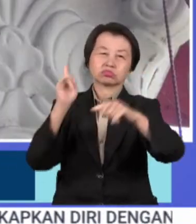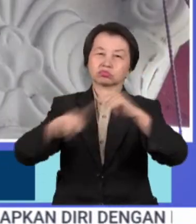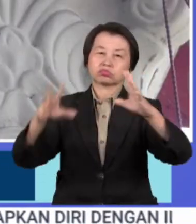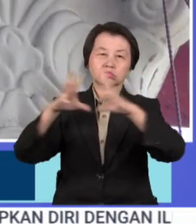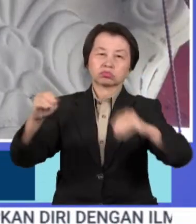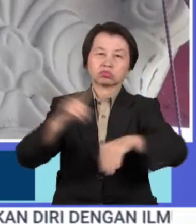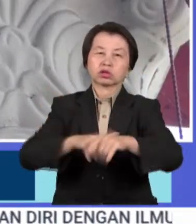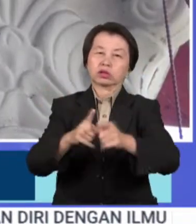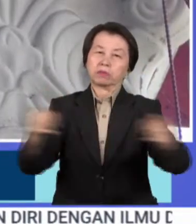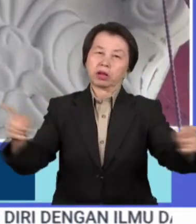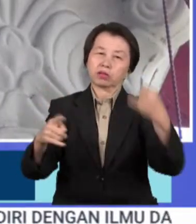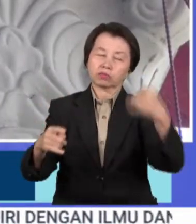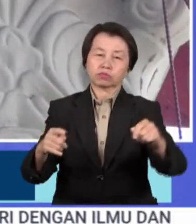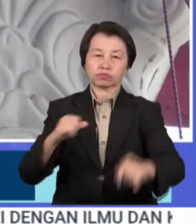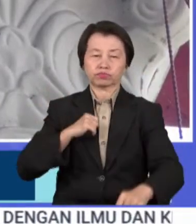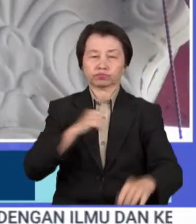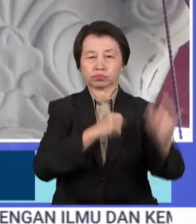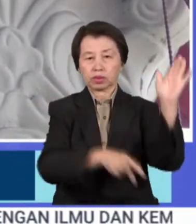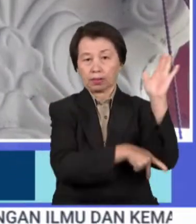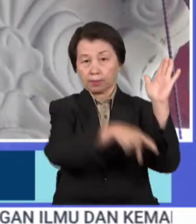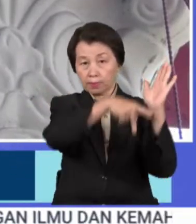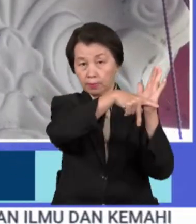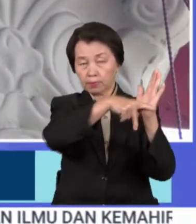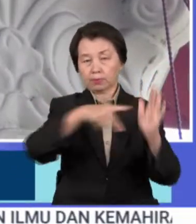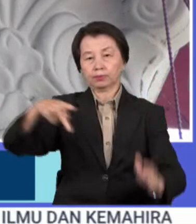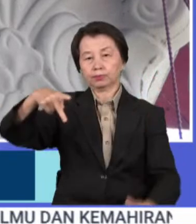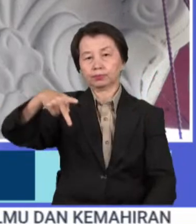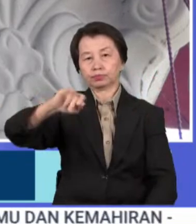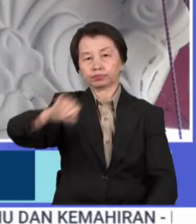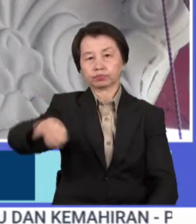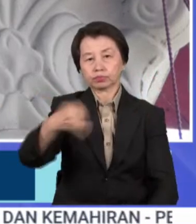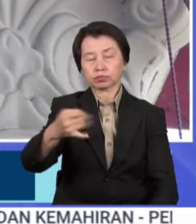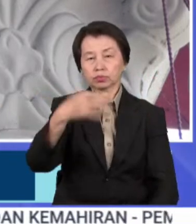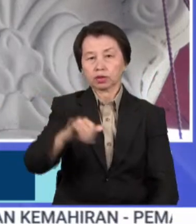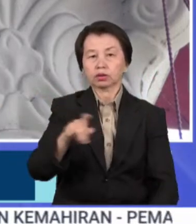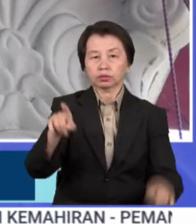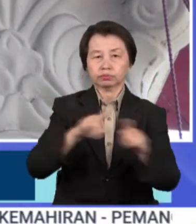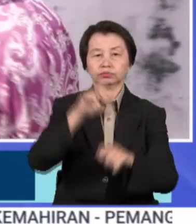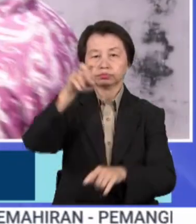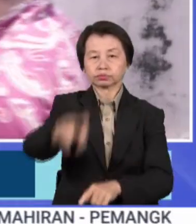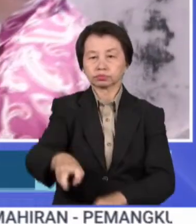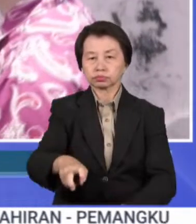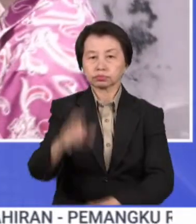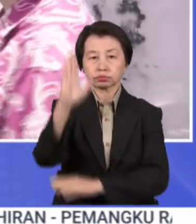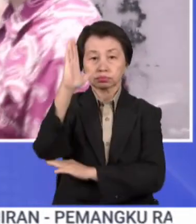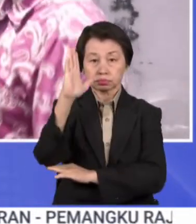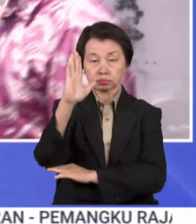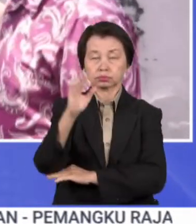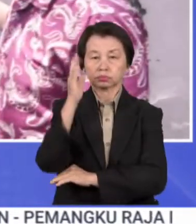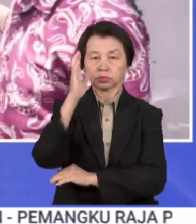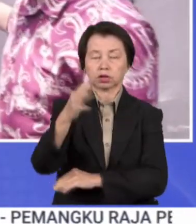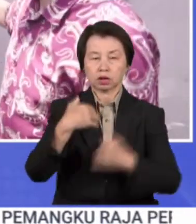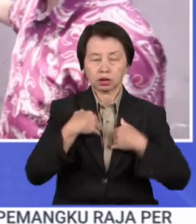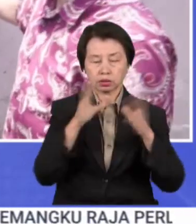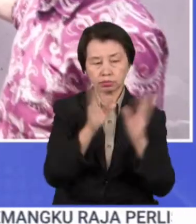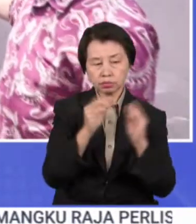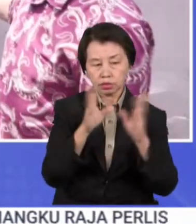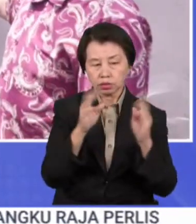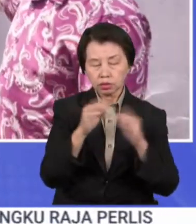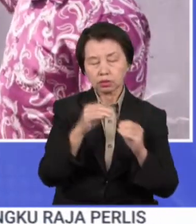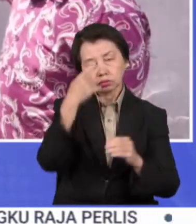jangka panjang. Ahli Parlimen Petaling Jaya, Lee Chian Chang, yang turun padang tengah hari tadi akan mengadakan mesyuarat